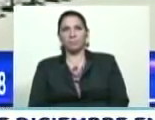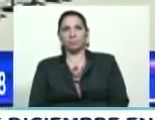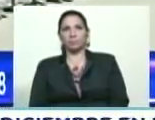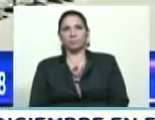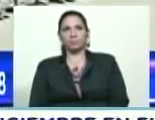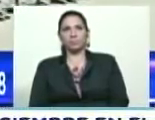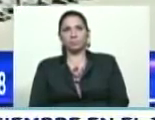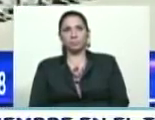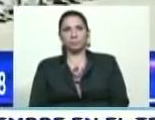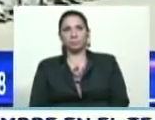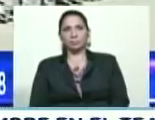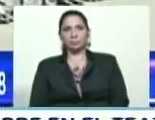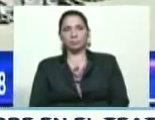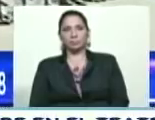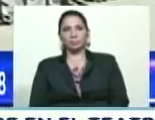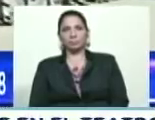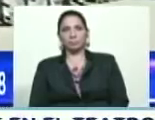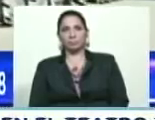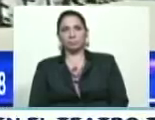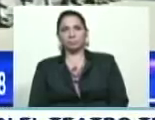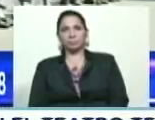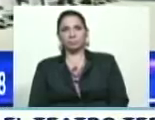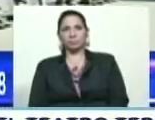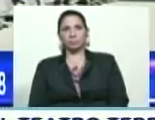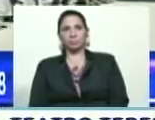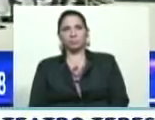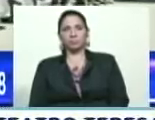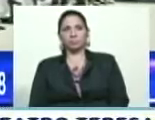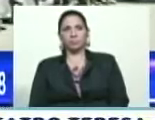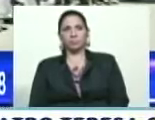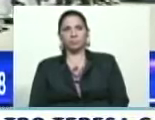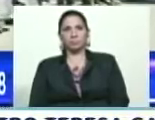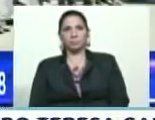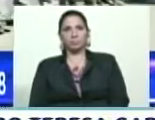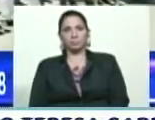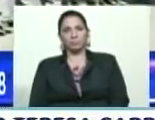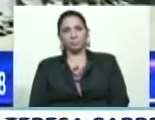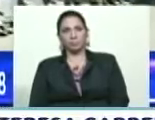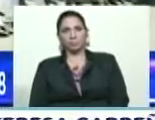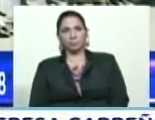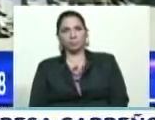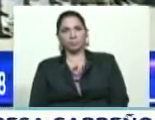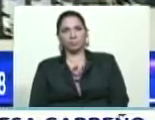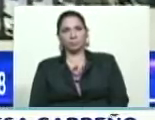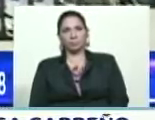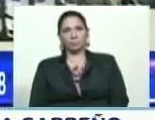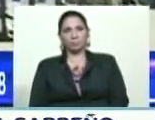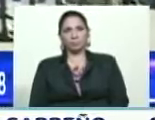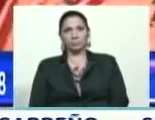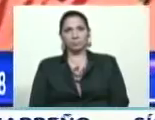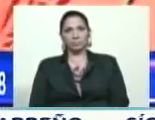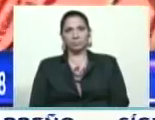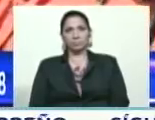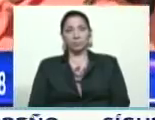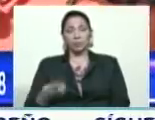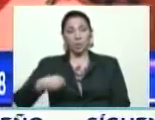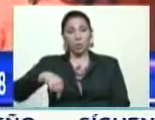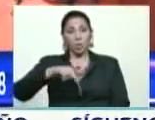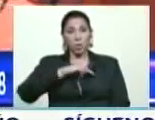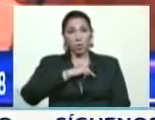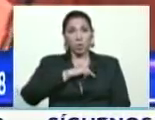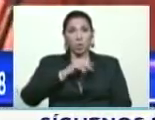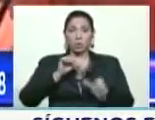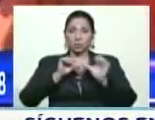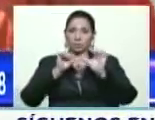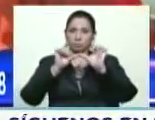что наиболее важно для нас, это то, что оно развивается также в плане обороны. Nosotros seguimos la doctrina